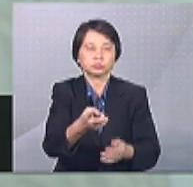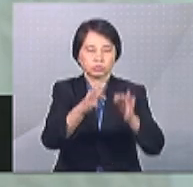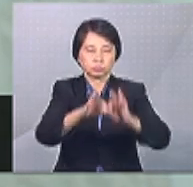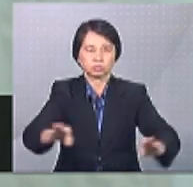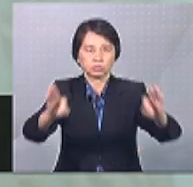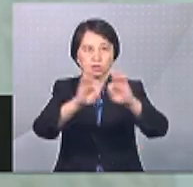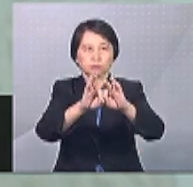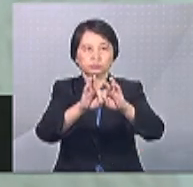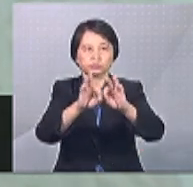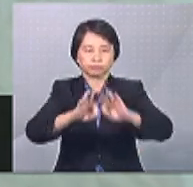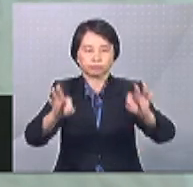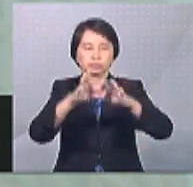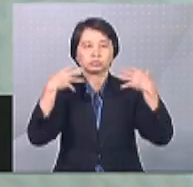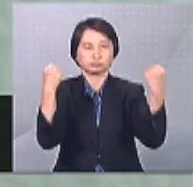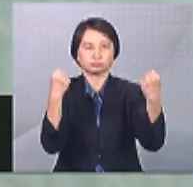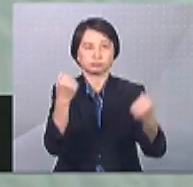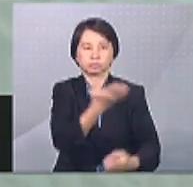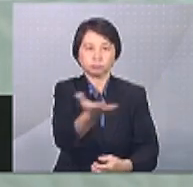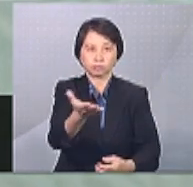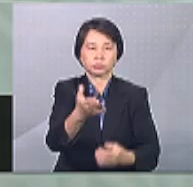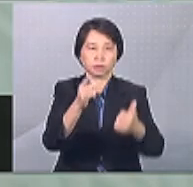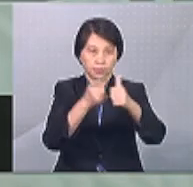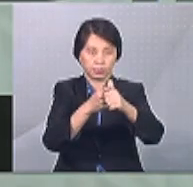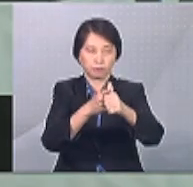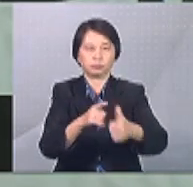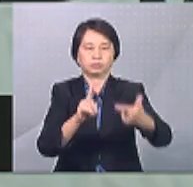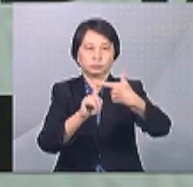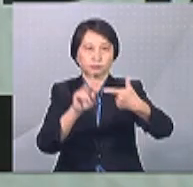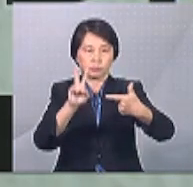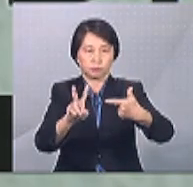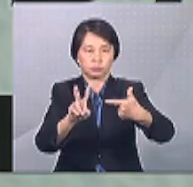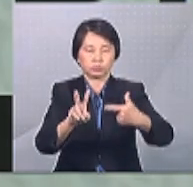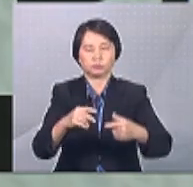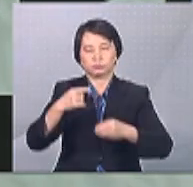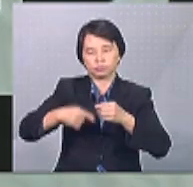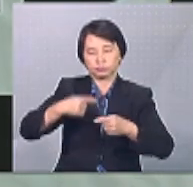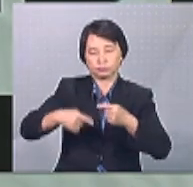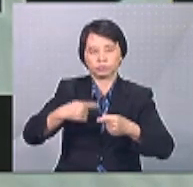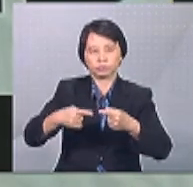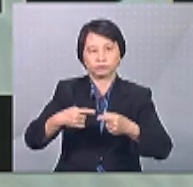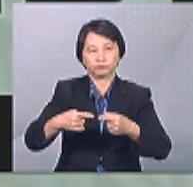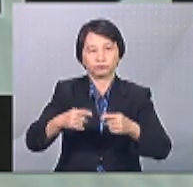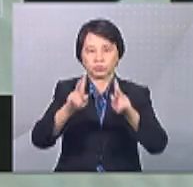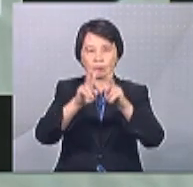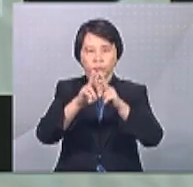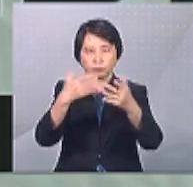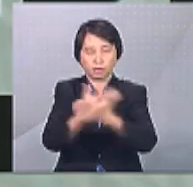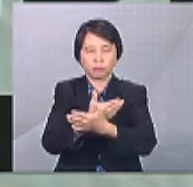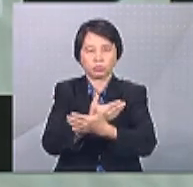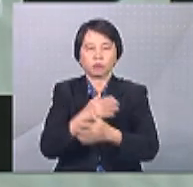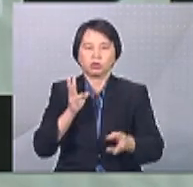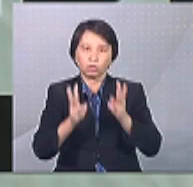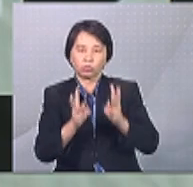kepentingan kesihatan mereka lah. Yang tu yang pertama. Yang kedua, isu di Kampung Baru tu, ya,